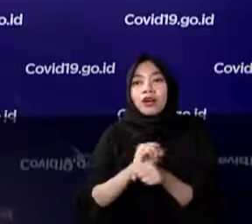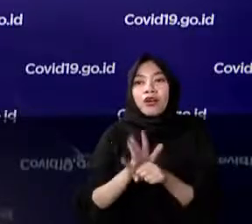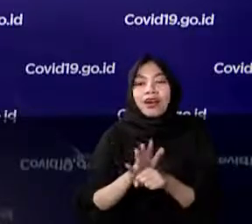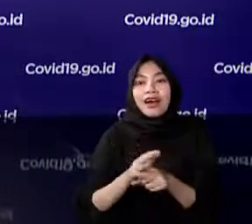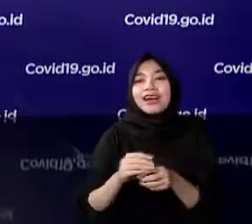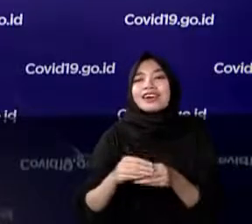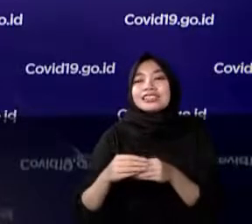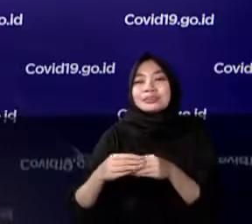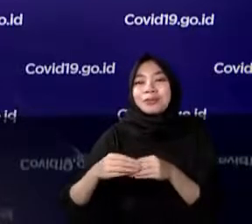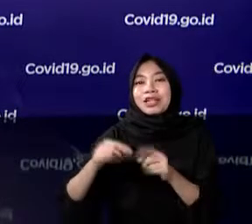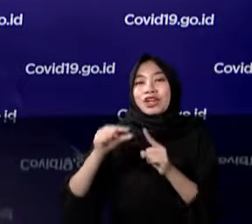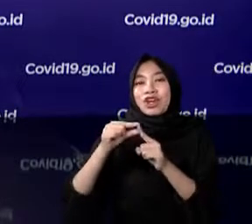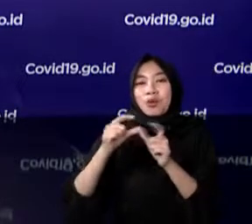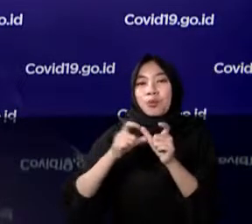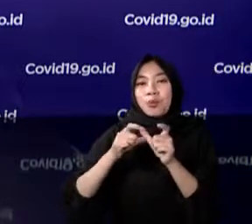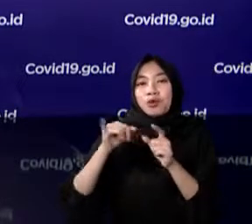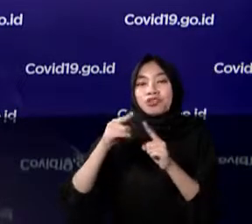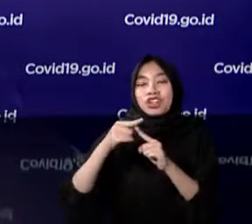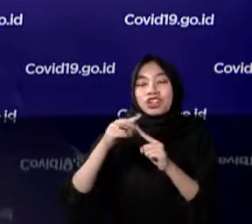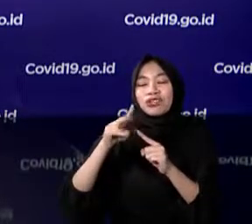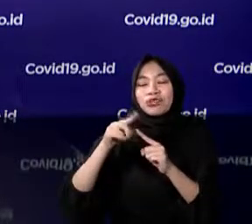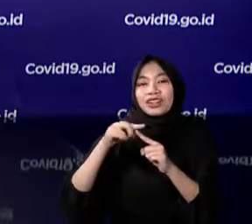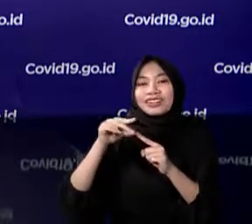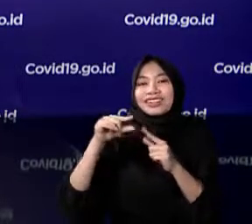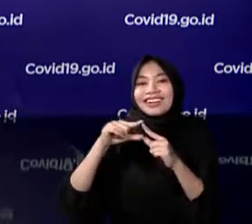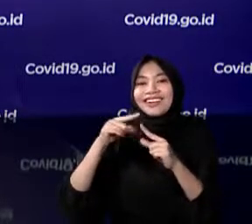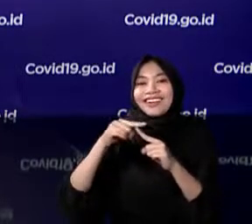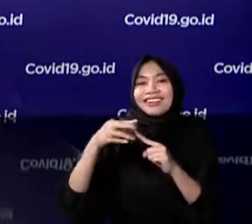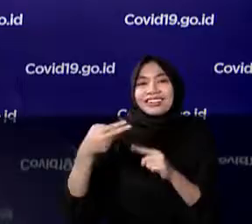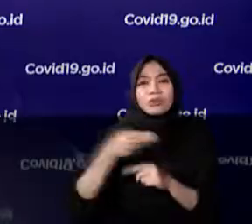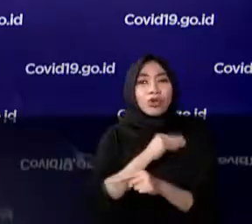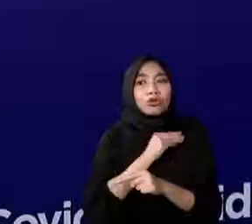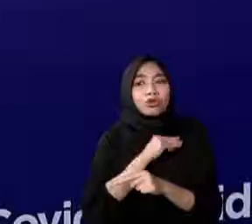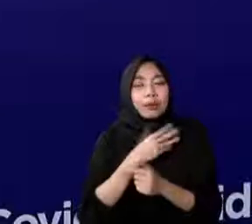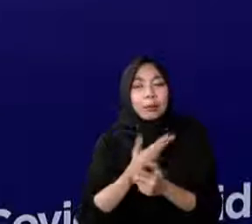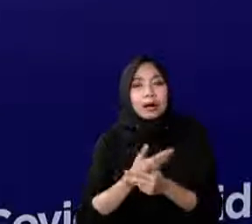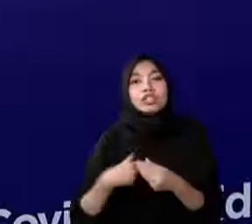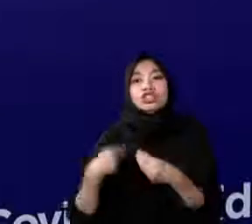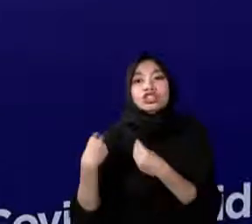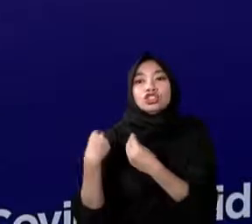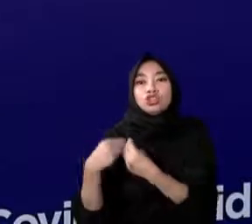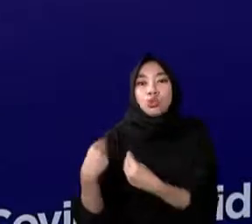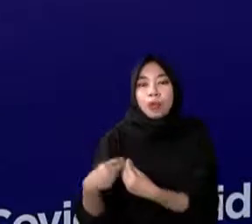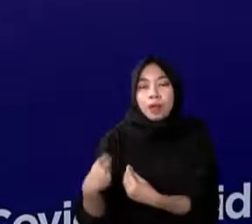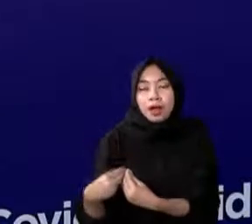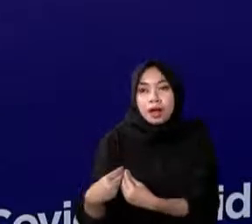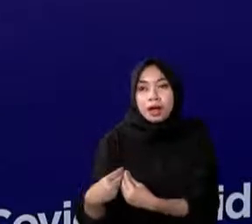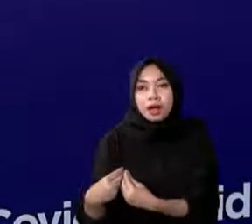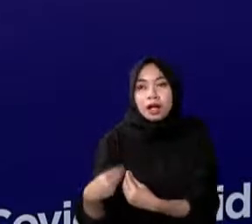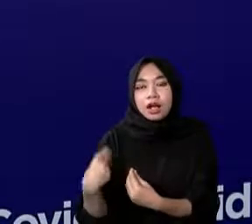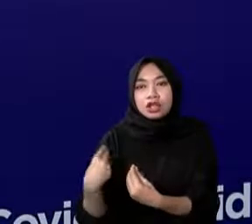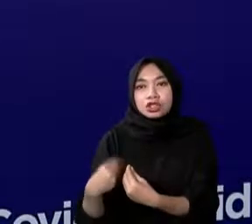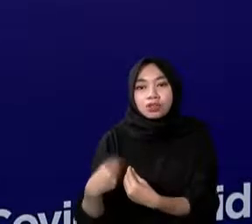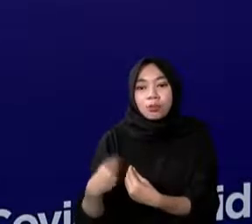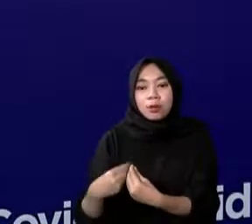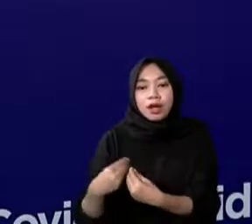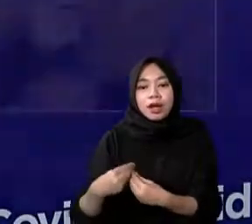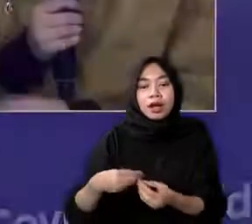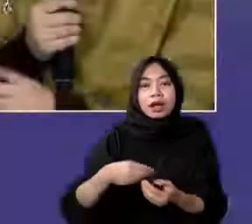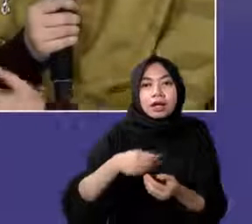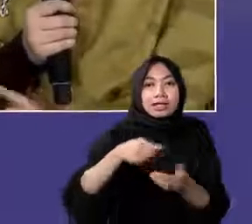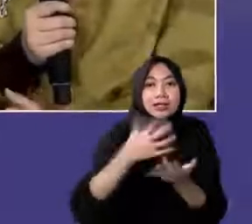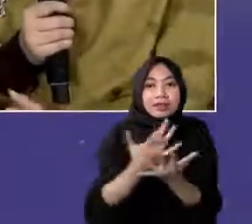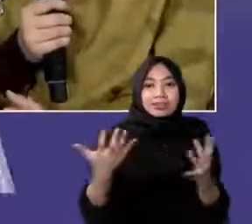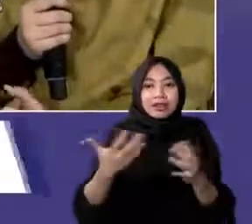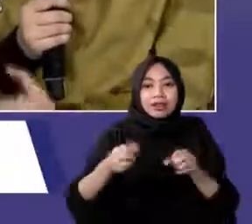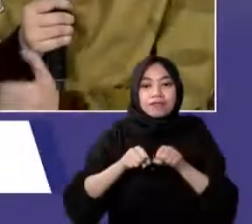positivity rate nih. Nah, jadi sebenarnya apa sih positivity rate itu? Positivity rate ini untuk melihat laju penularan yang ada di